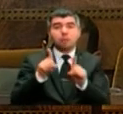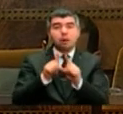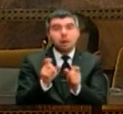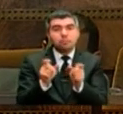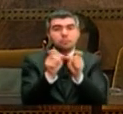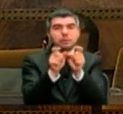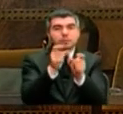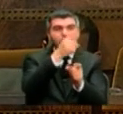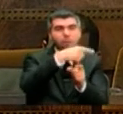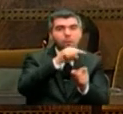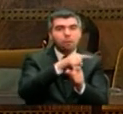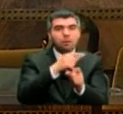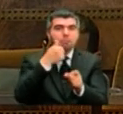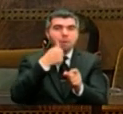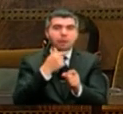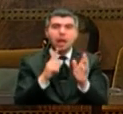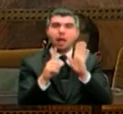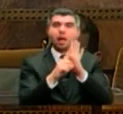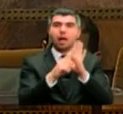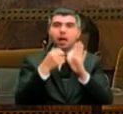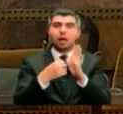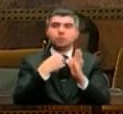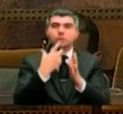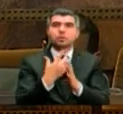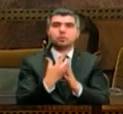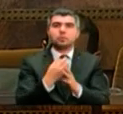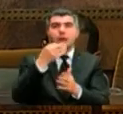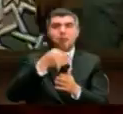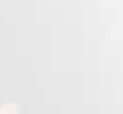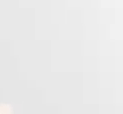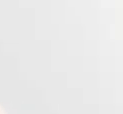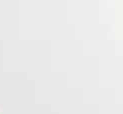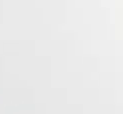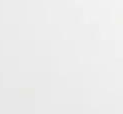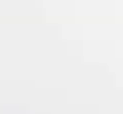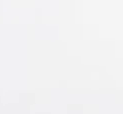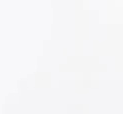الناس اللي كيخرقوا القانون في واضحه النهار، واش كاين من يرضعهم ام لا. شكرا.